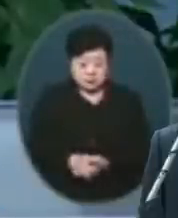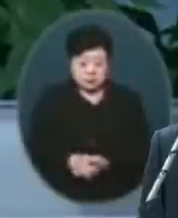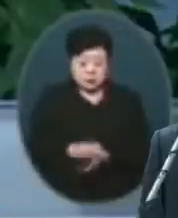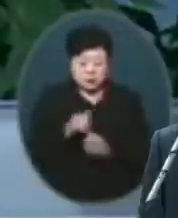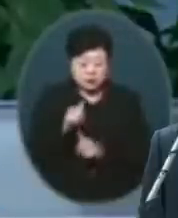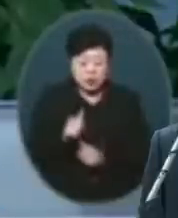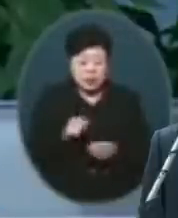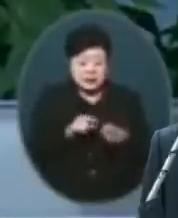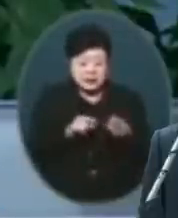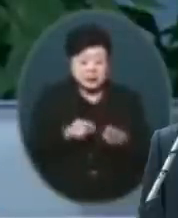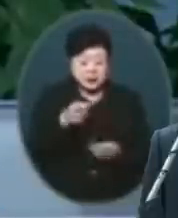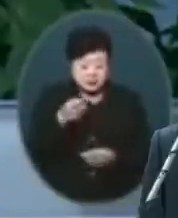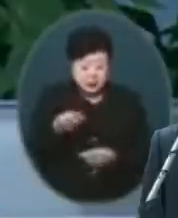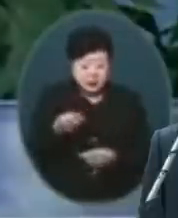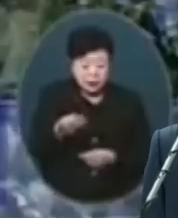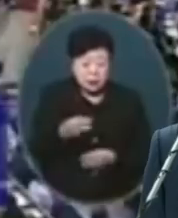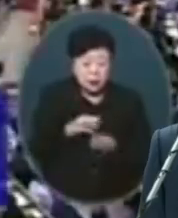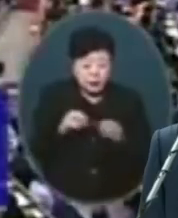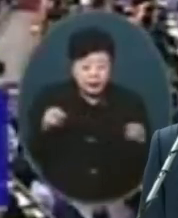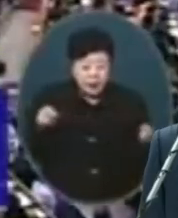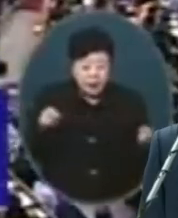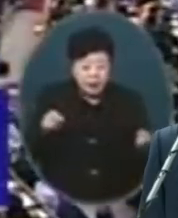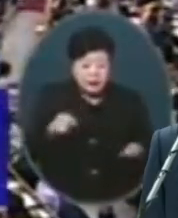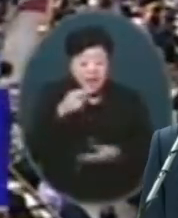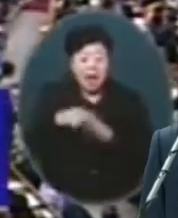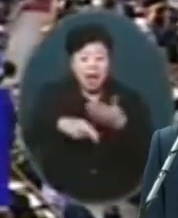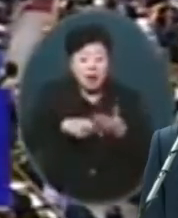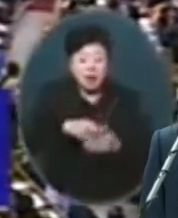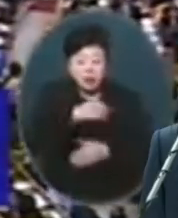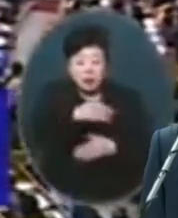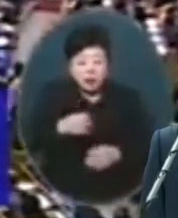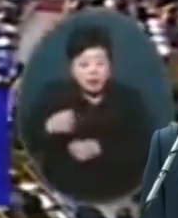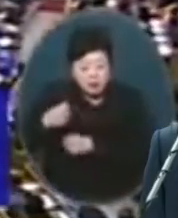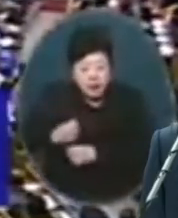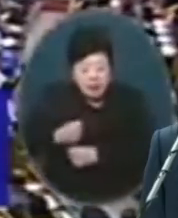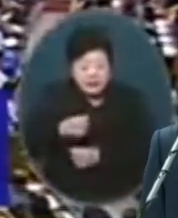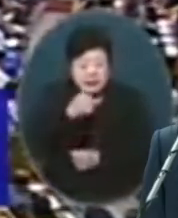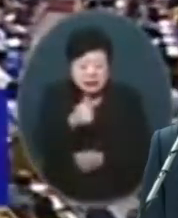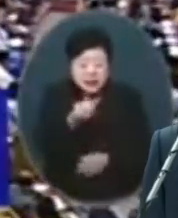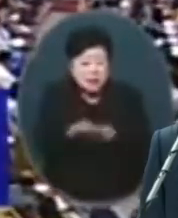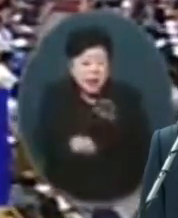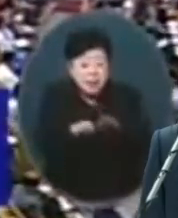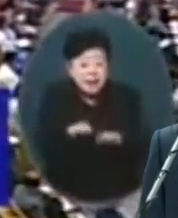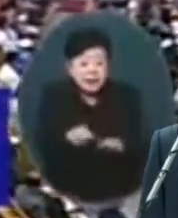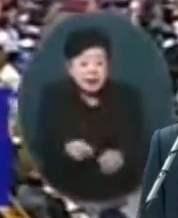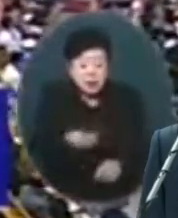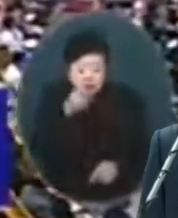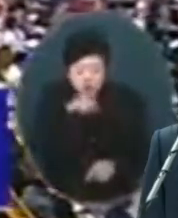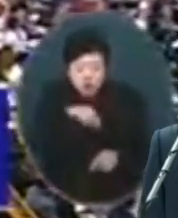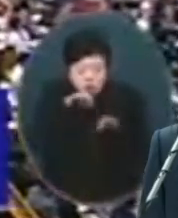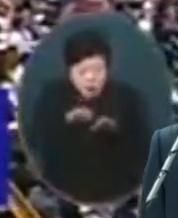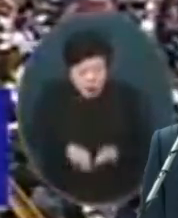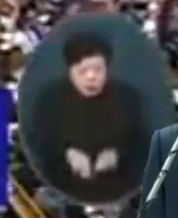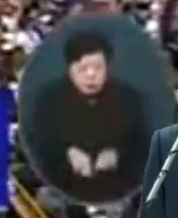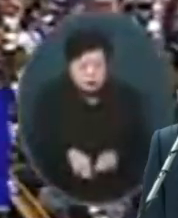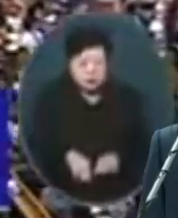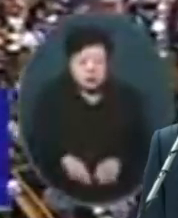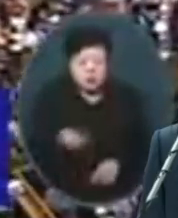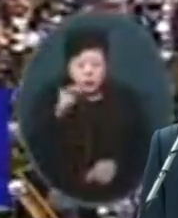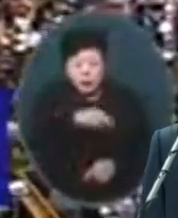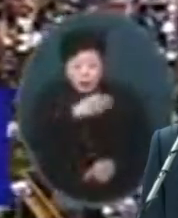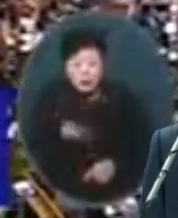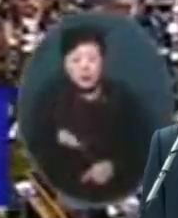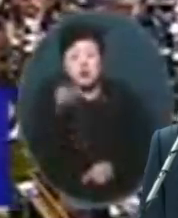여호수아 3장 13절에 보면 온 땅의 주 야훼의 궤를 맨 제사장들의 발바닥에 요단물을 밟고 멈추면 요단물